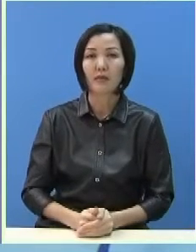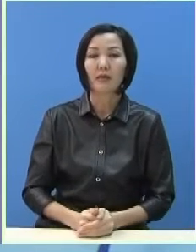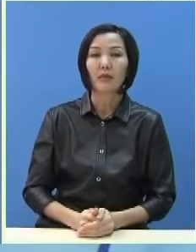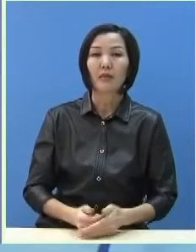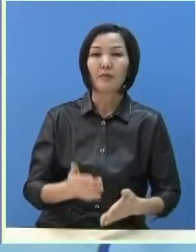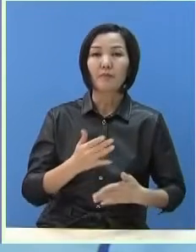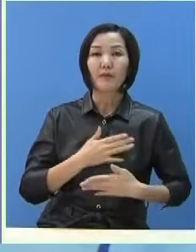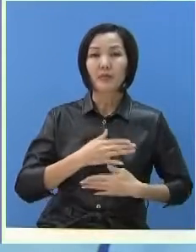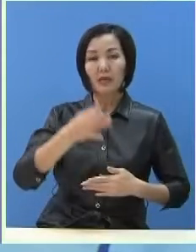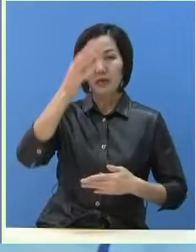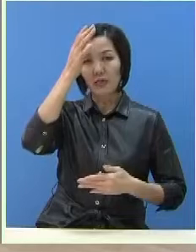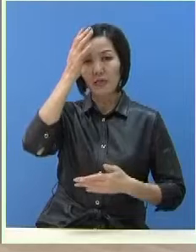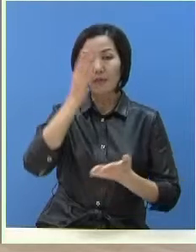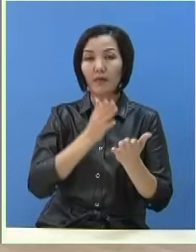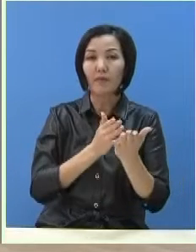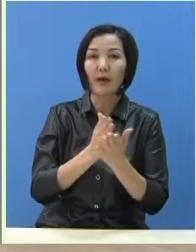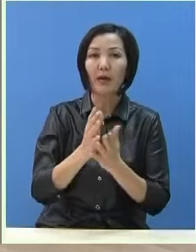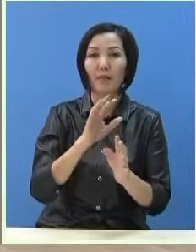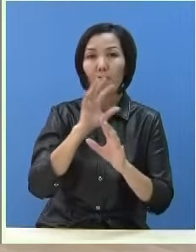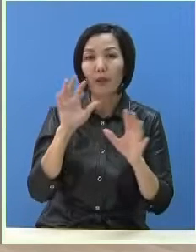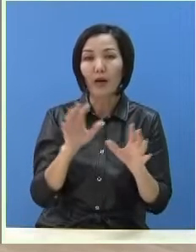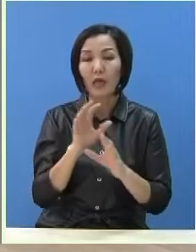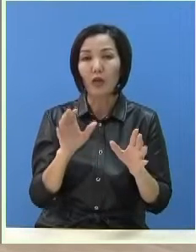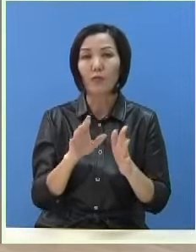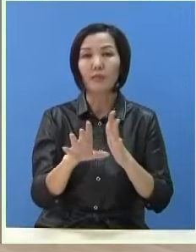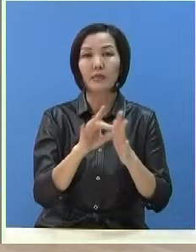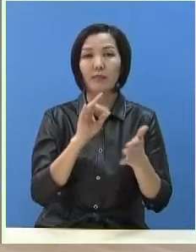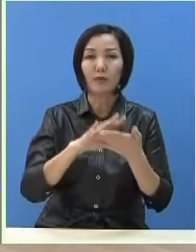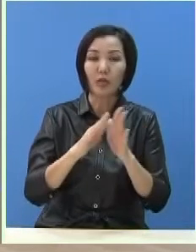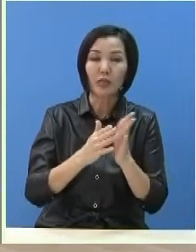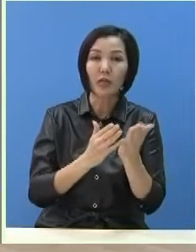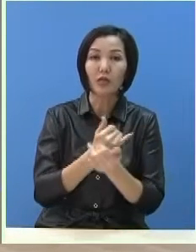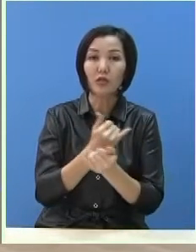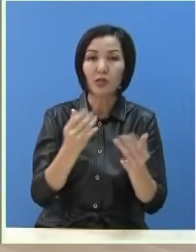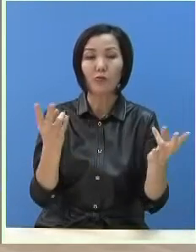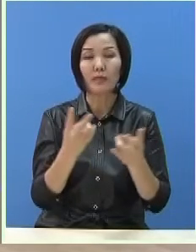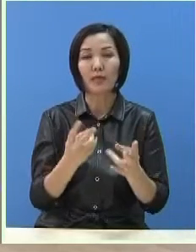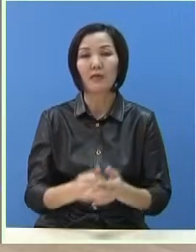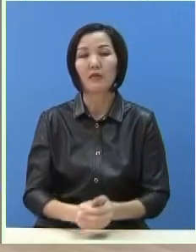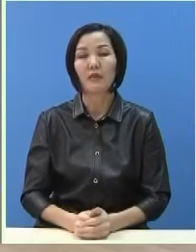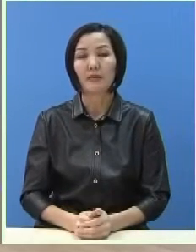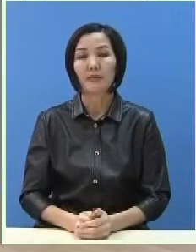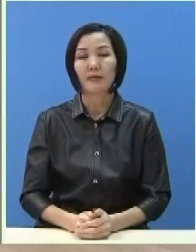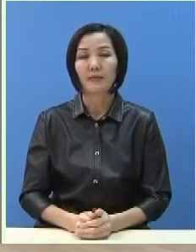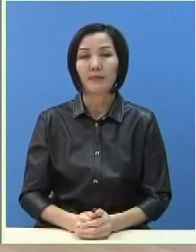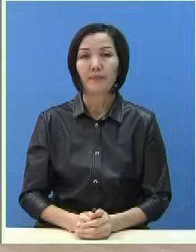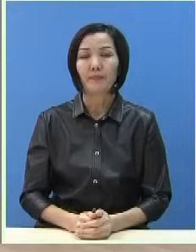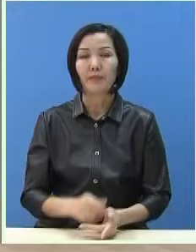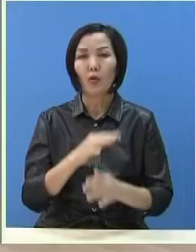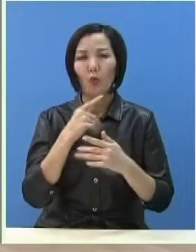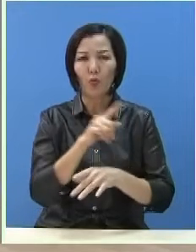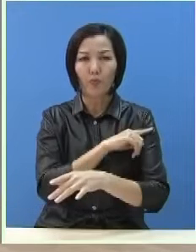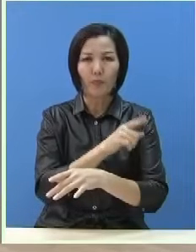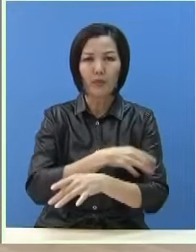саясат ғылымға адами капиталды бағалау керек, соларға жағдай жасау керек. Сондықтан біздің жаңағы көп